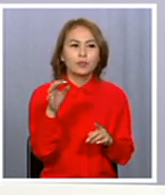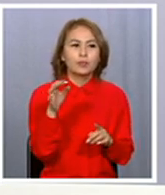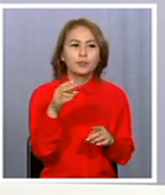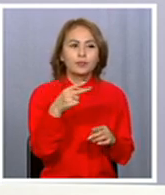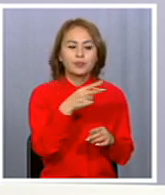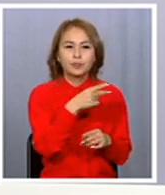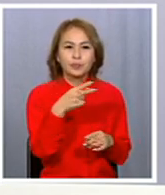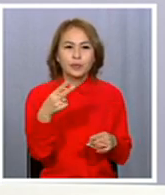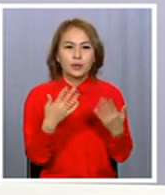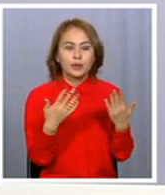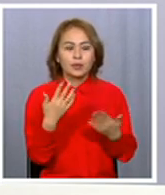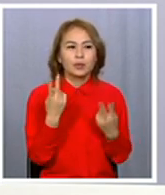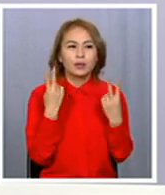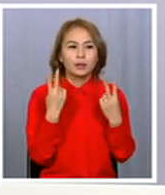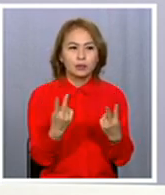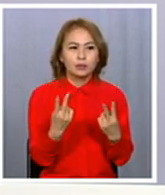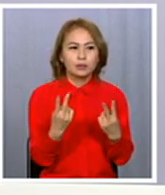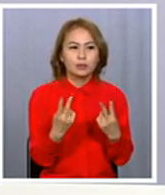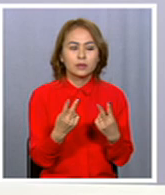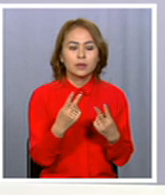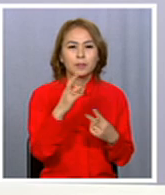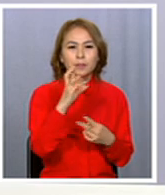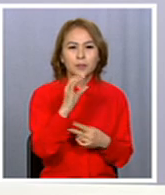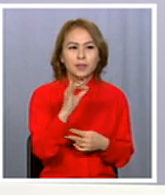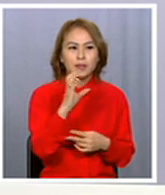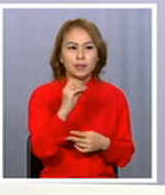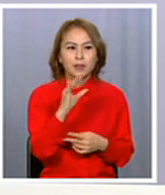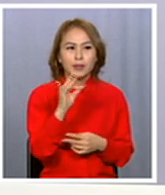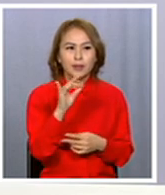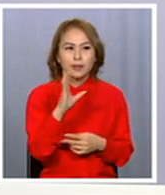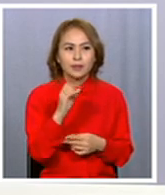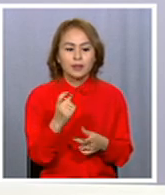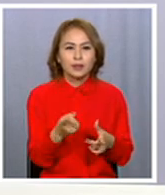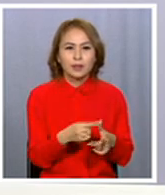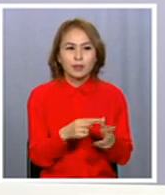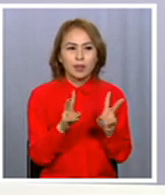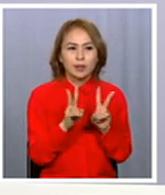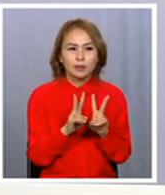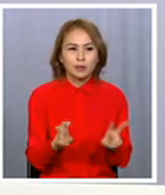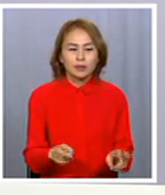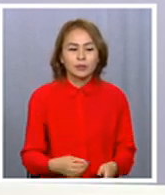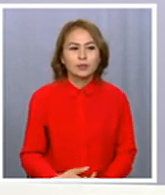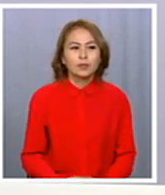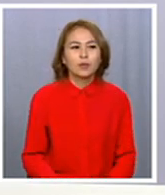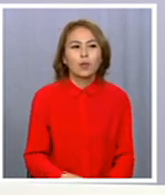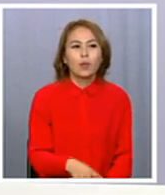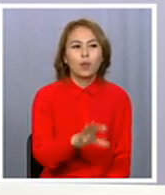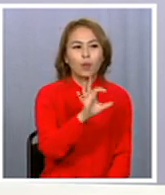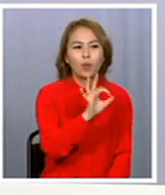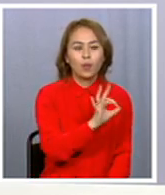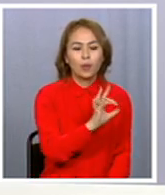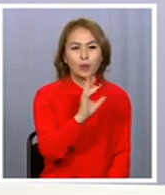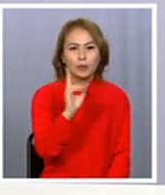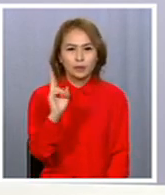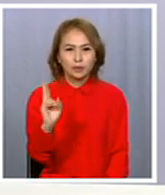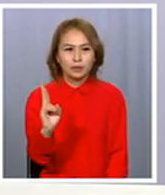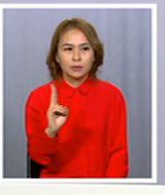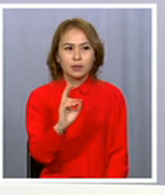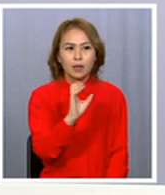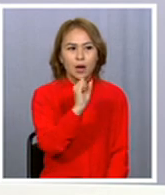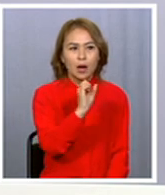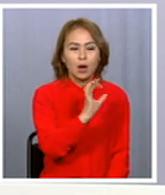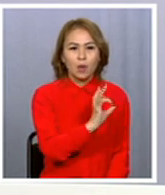бөлікке бөлсе, оны бисектриса деп атайды екенбіз. Белгілейге, мына ОК сәулесі АОБ